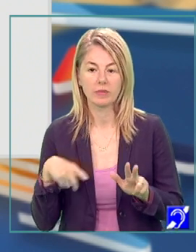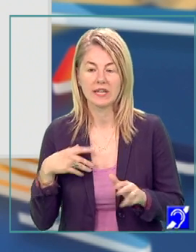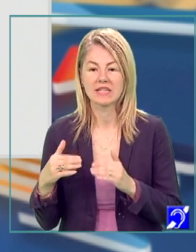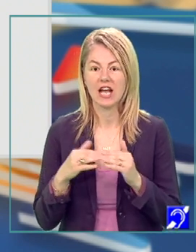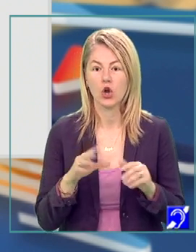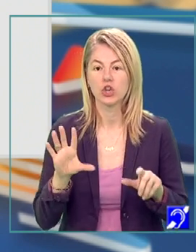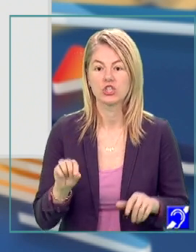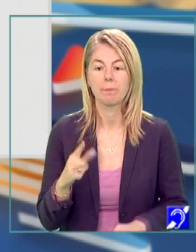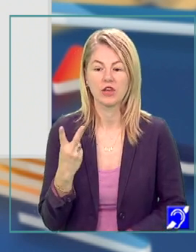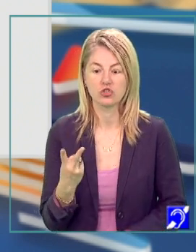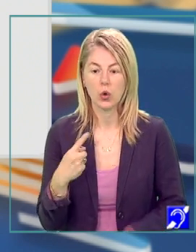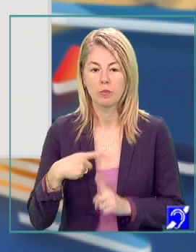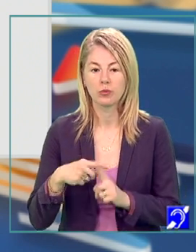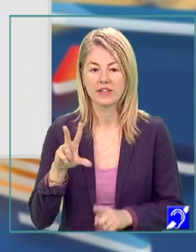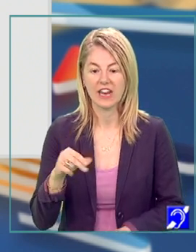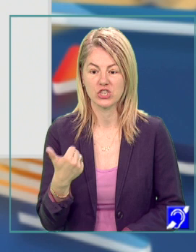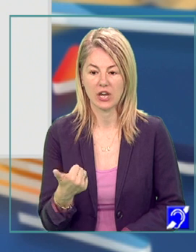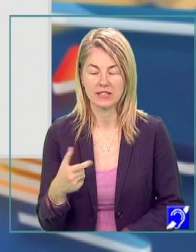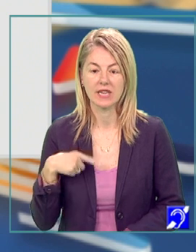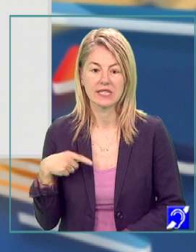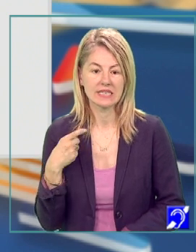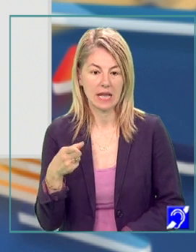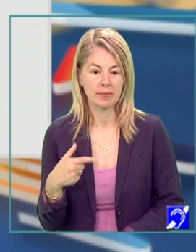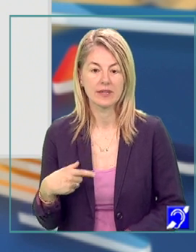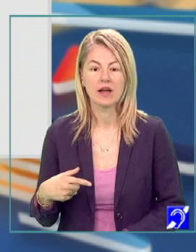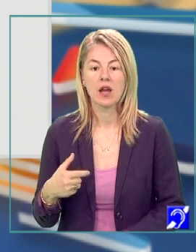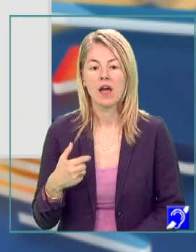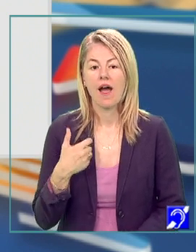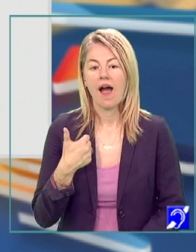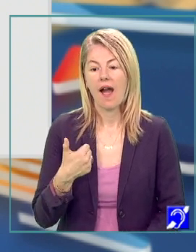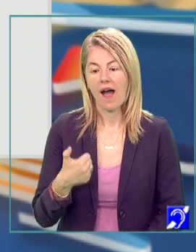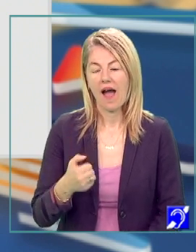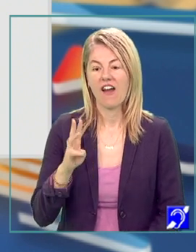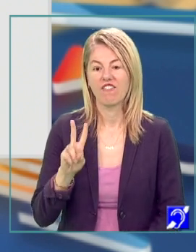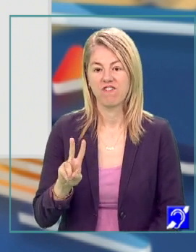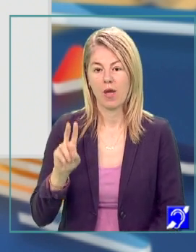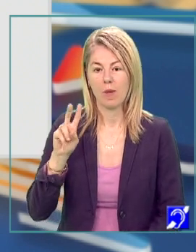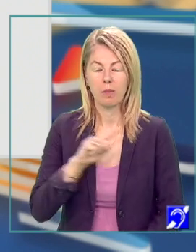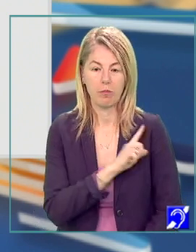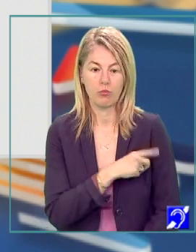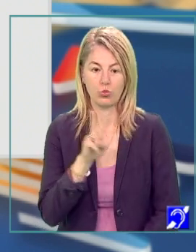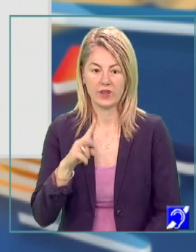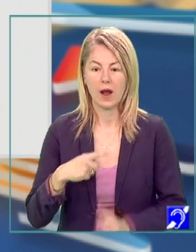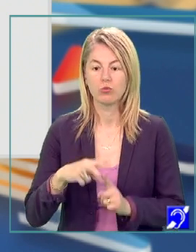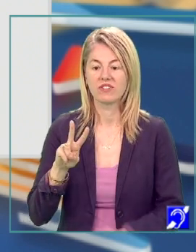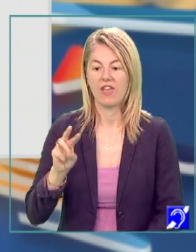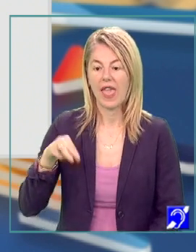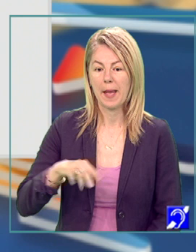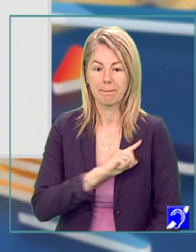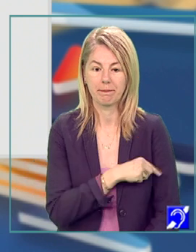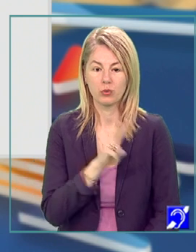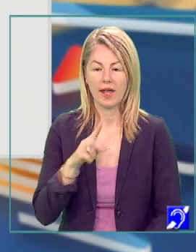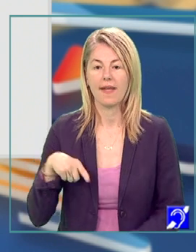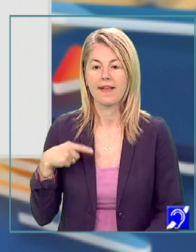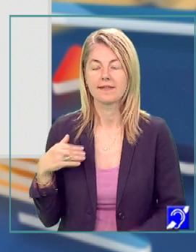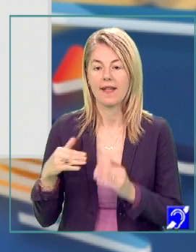cu 72 plus 36, ceea ce înseamnă că AV pătrat plus VM pătrat egal cu AM